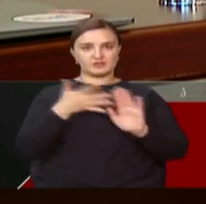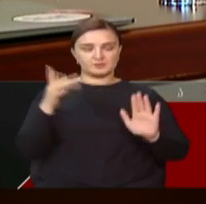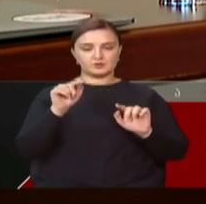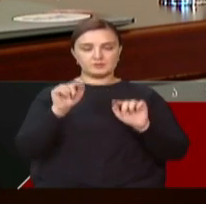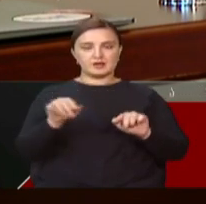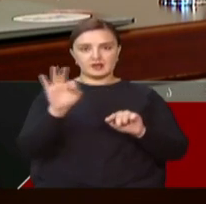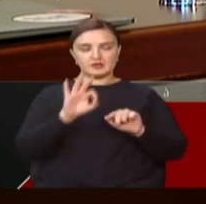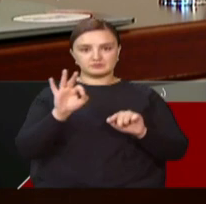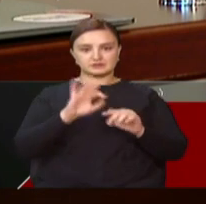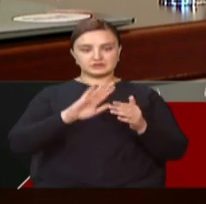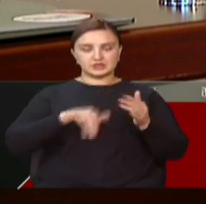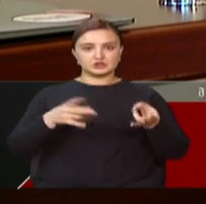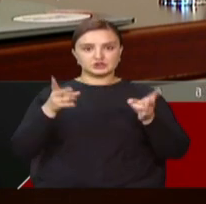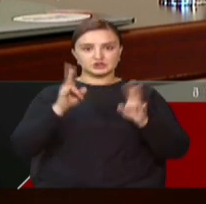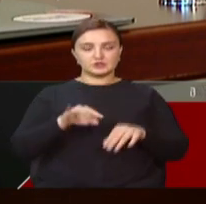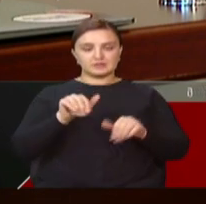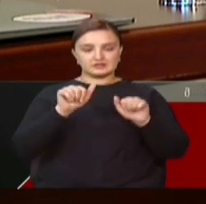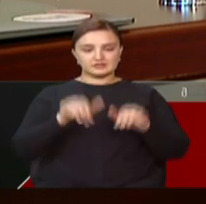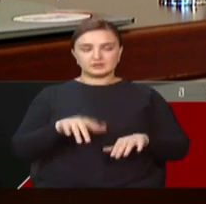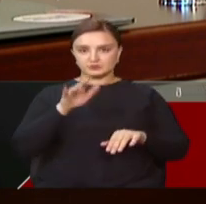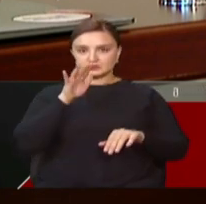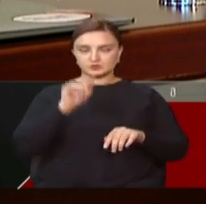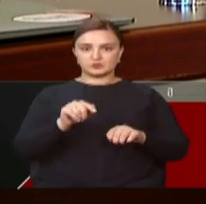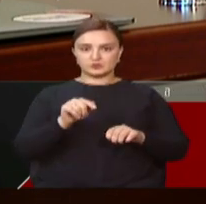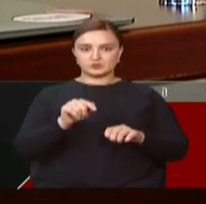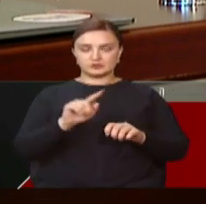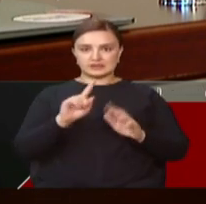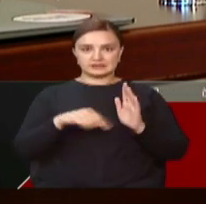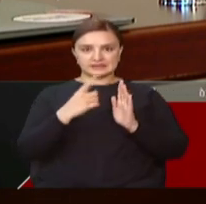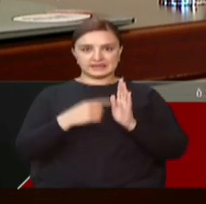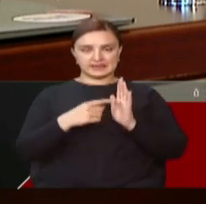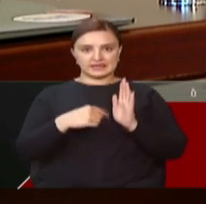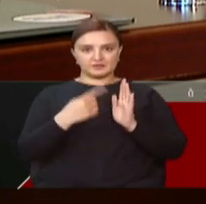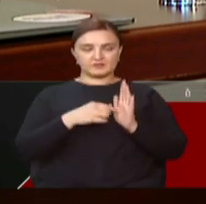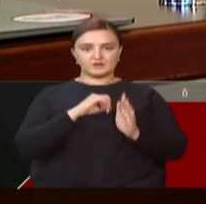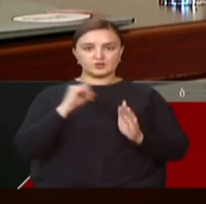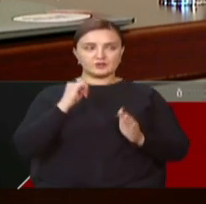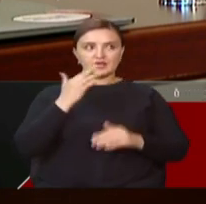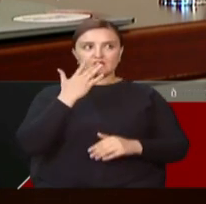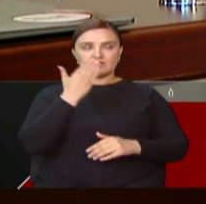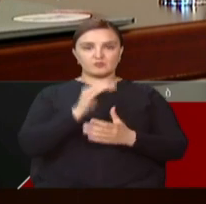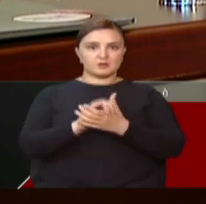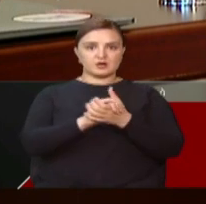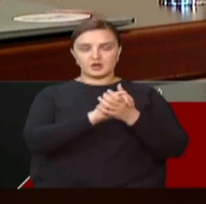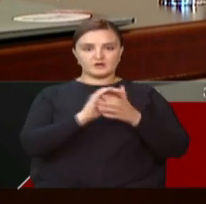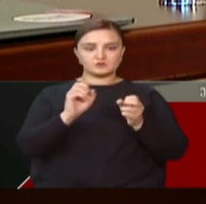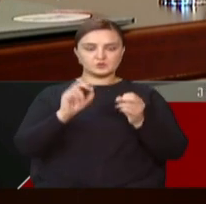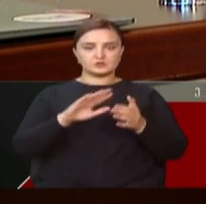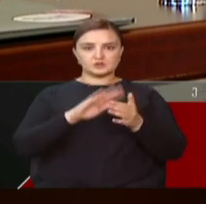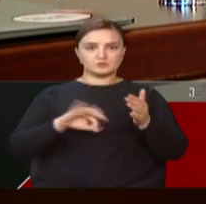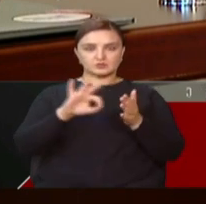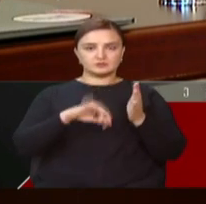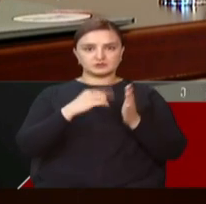ამის მიღმარჩება გადაწყვეტილების მიღების დროს გარკვეული საკითხები, რომელიც რა თქმა უნდა თავად ევროკავშირის, ასე ვთქვათ, უსაფრთხოების